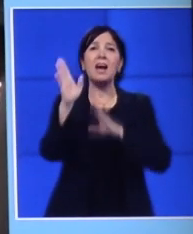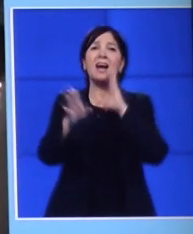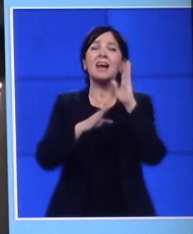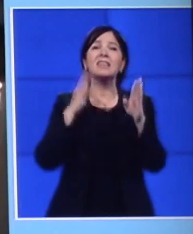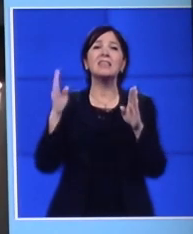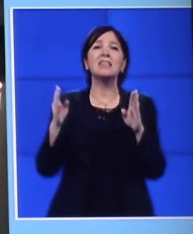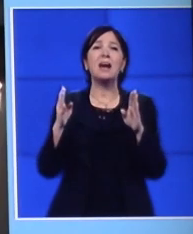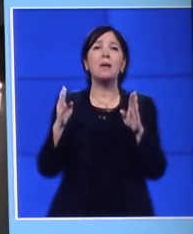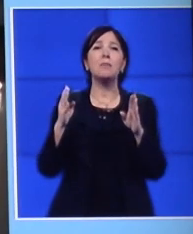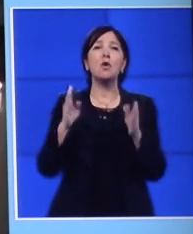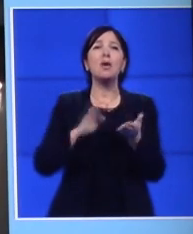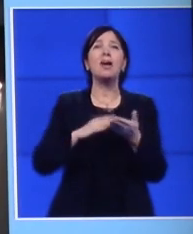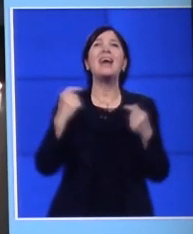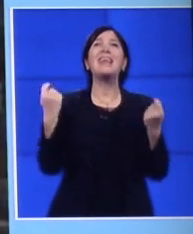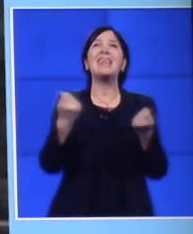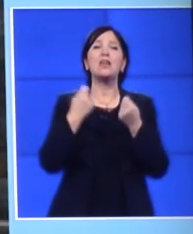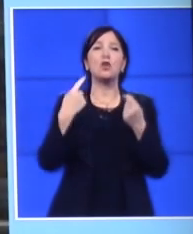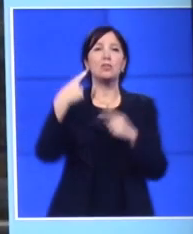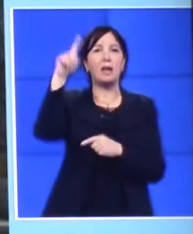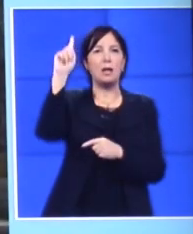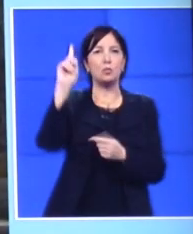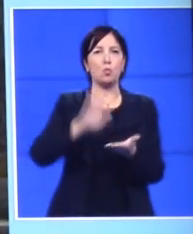l'inno della sua lode.